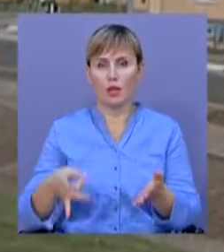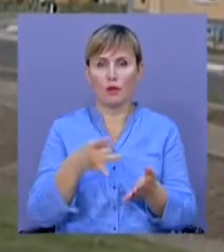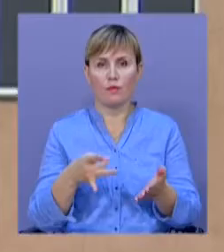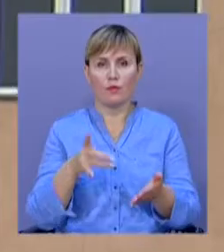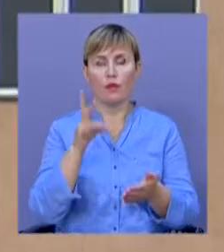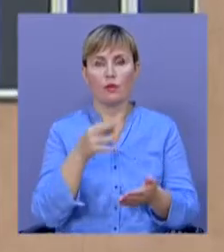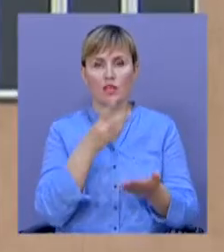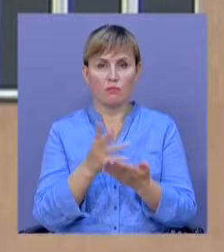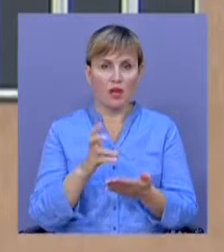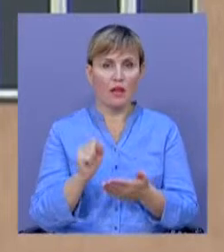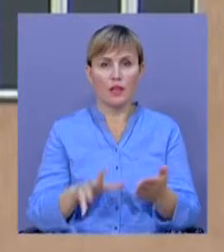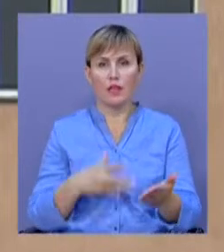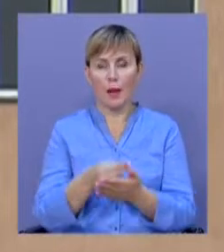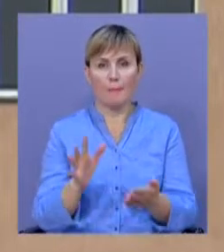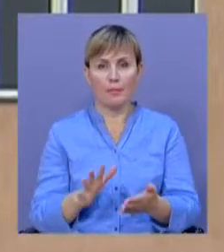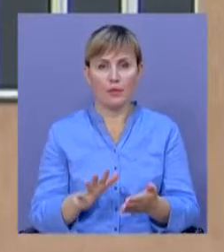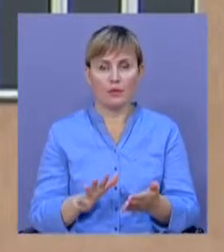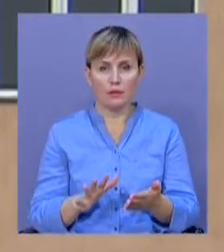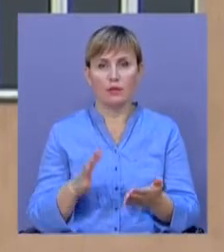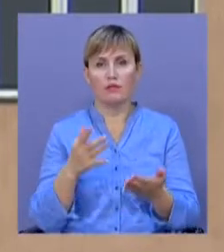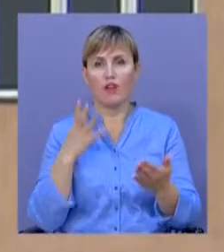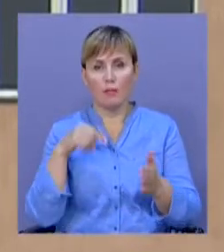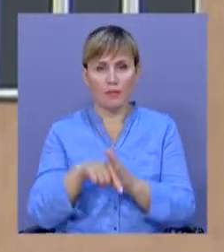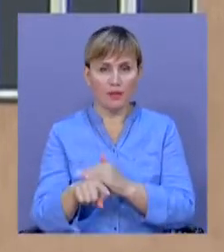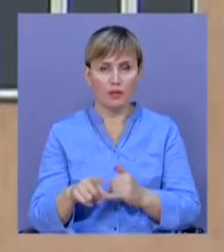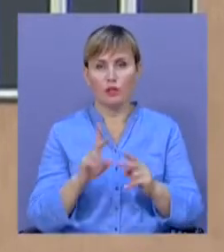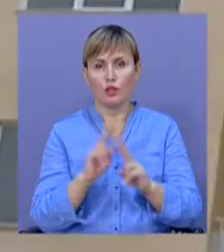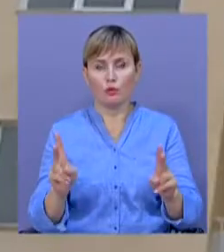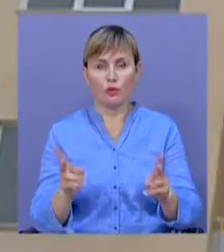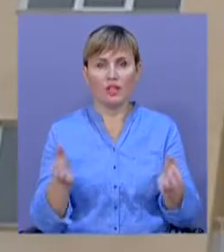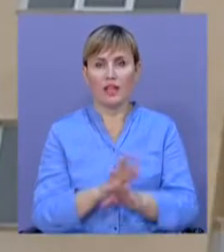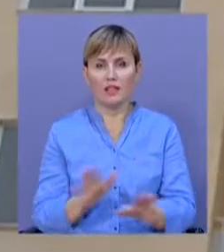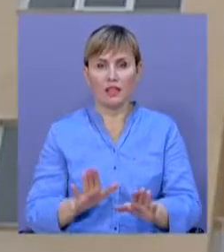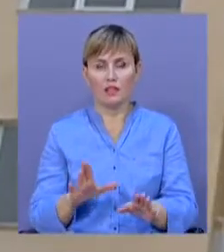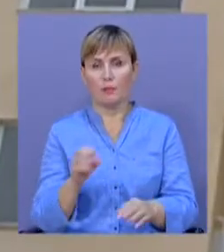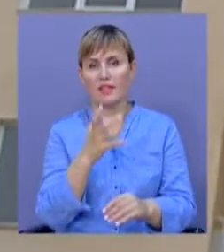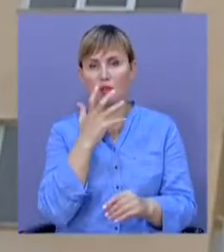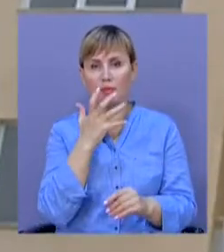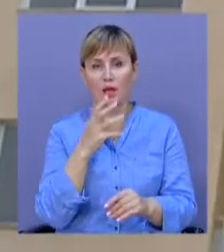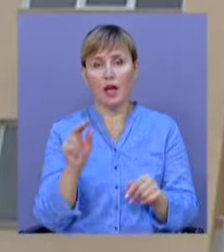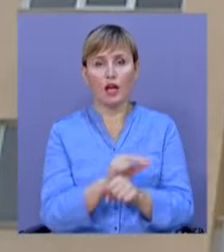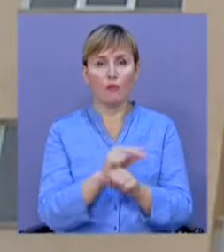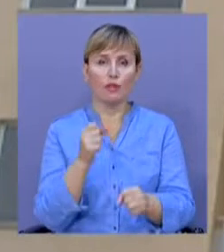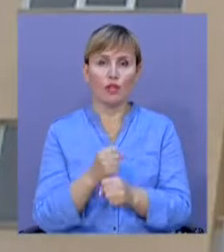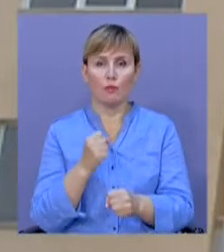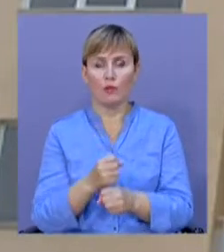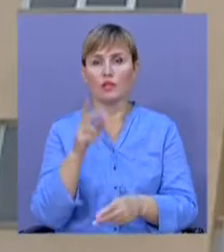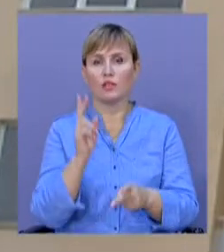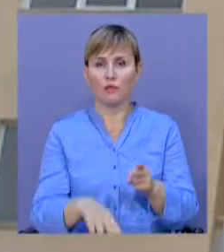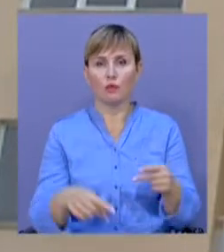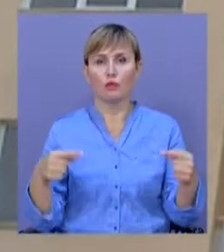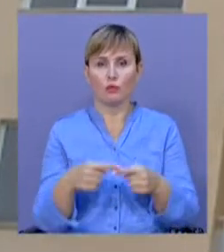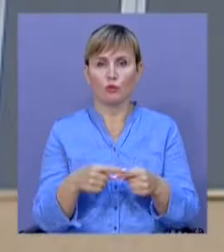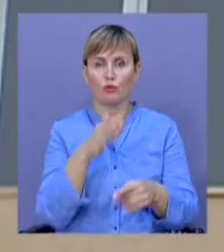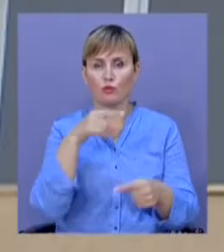районах. Но, несмотря на неоплату, без тепла в Алматы этой зимой никто не останется, заверили в управлении. Ремонтные работы завершат